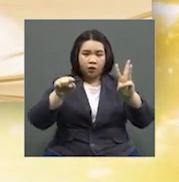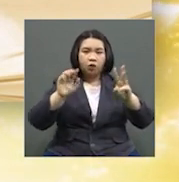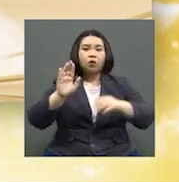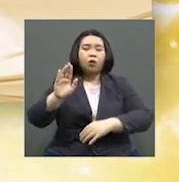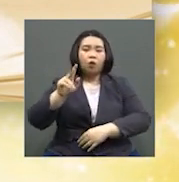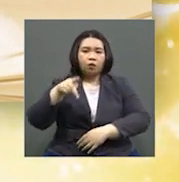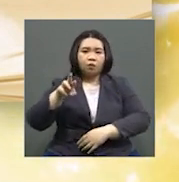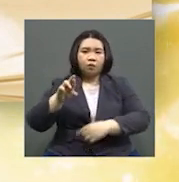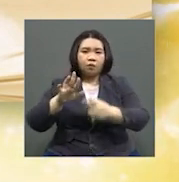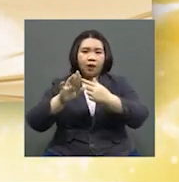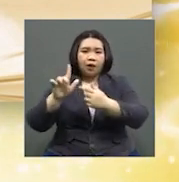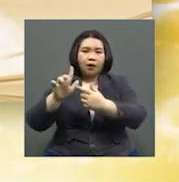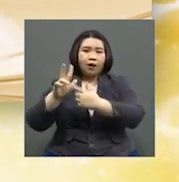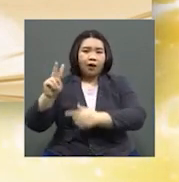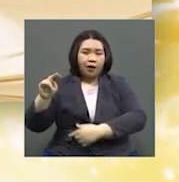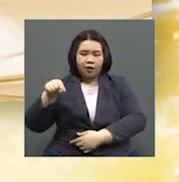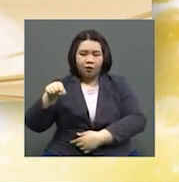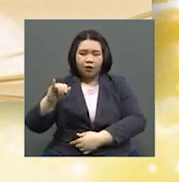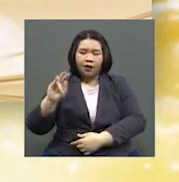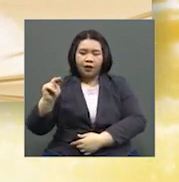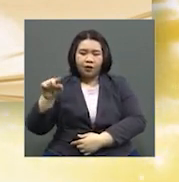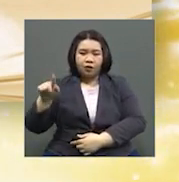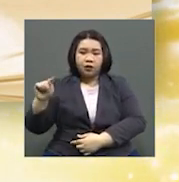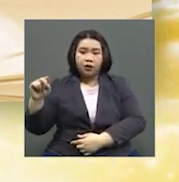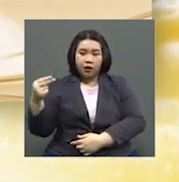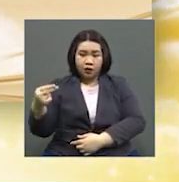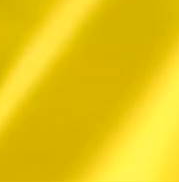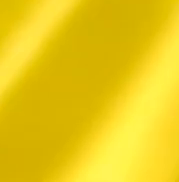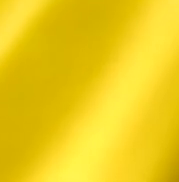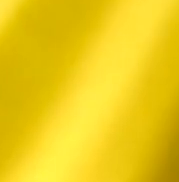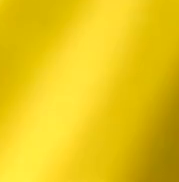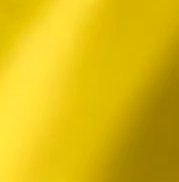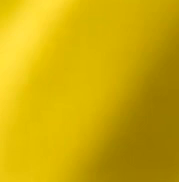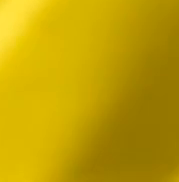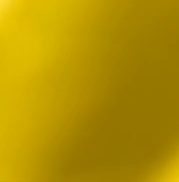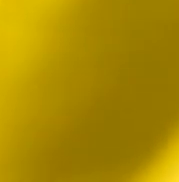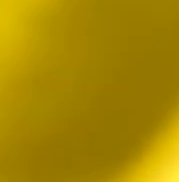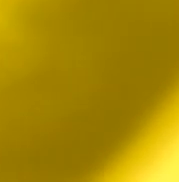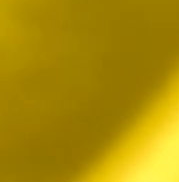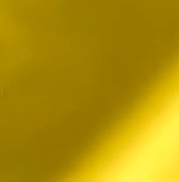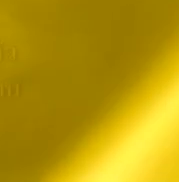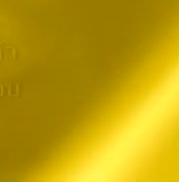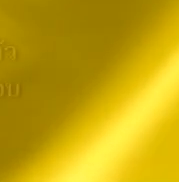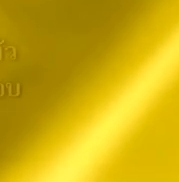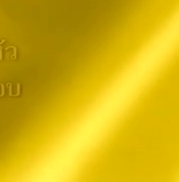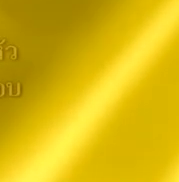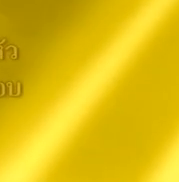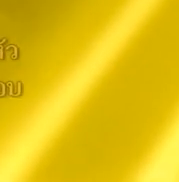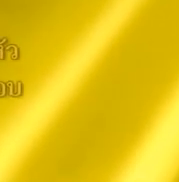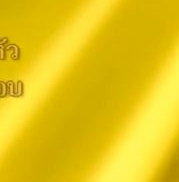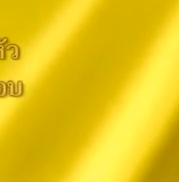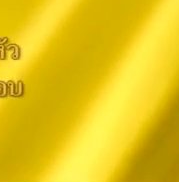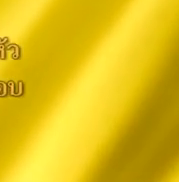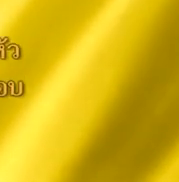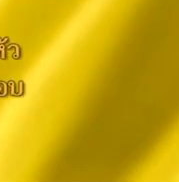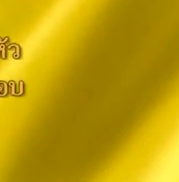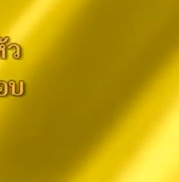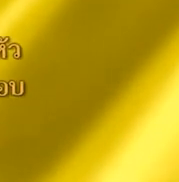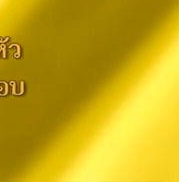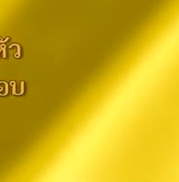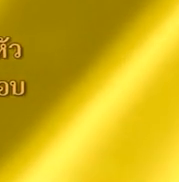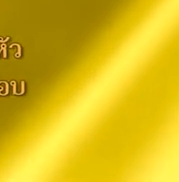สัญลักษณ์นะคะถ้าหน่วยงานใดที่มีความประสงค์จะใช้ตราสัญลักษณ์เพื่อประดิษฐานในสิ่งของใดๆก็